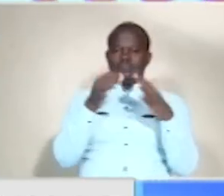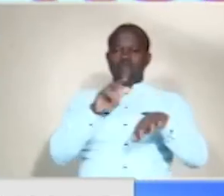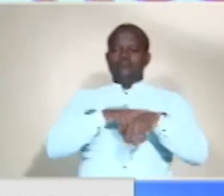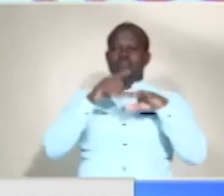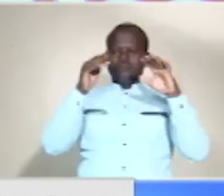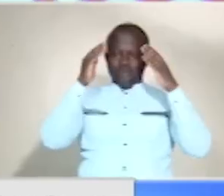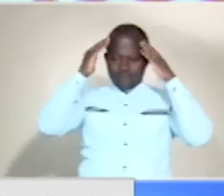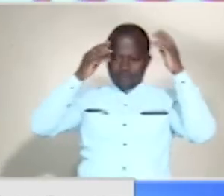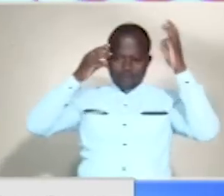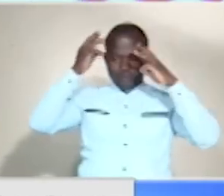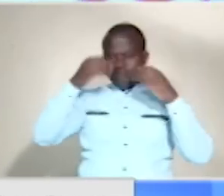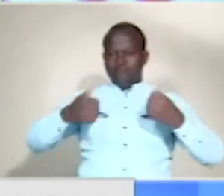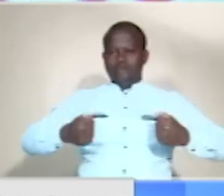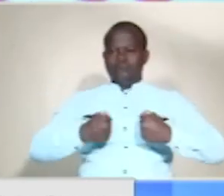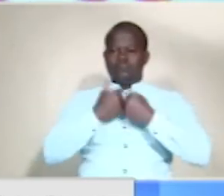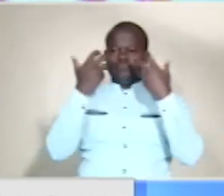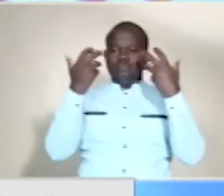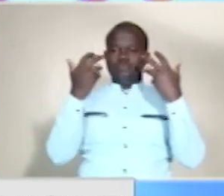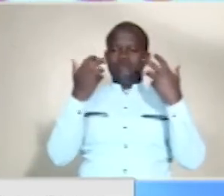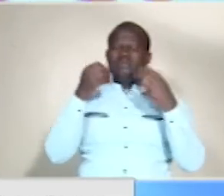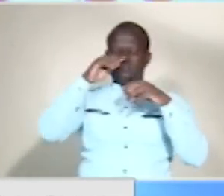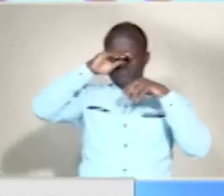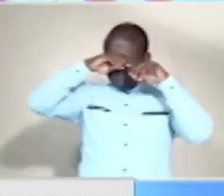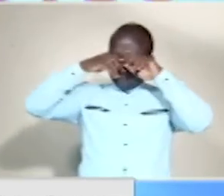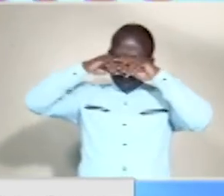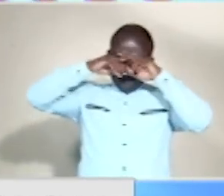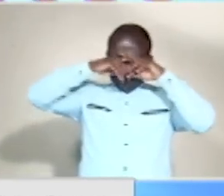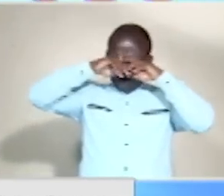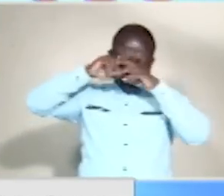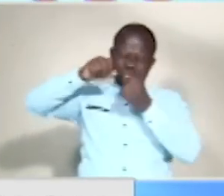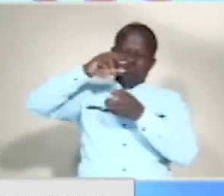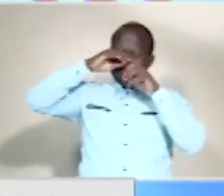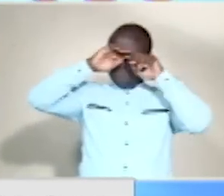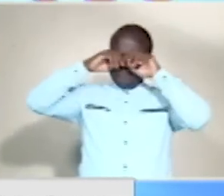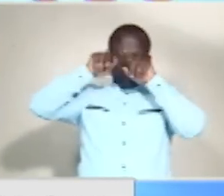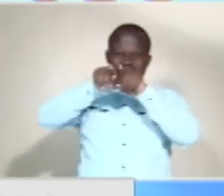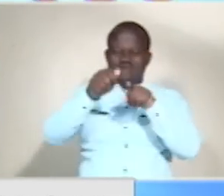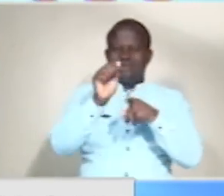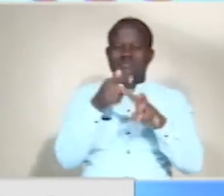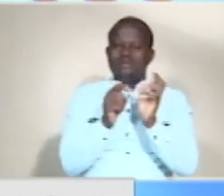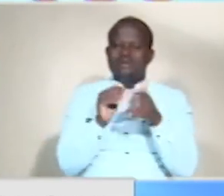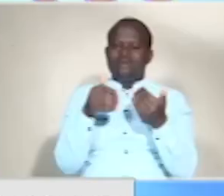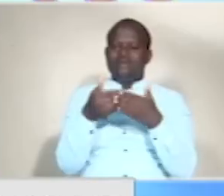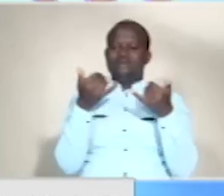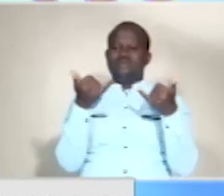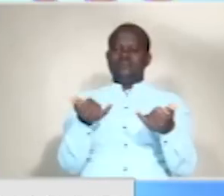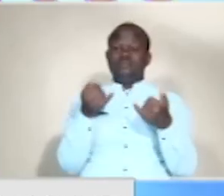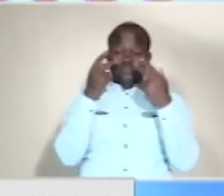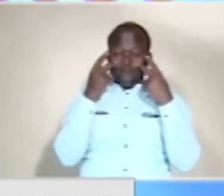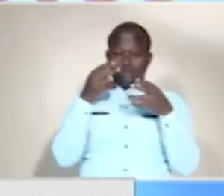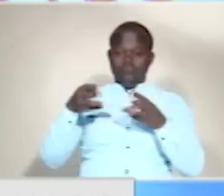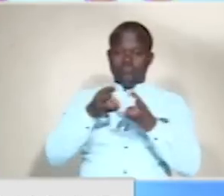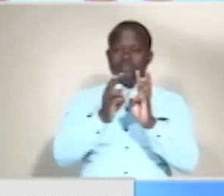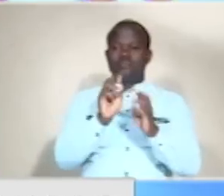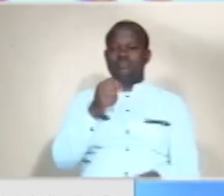igihe bahangayikishwe n'ingaruka z'imyotsi iva mu bicanwa nk'ibyo ngibyo, ariko ubu ngubu bakaba babonye ubwo